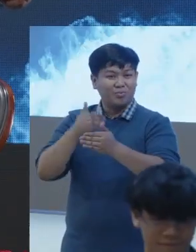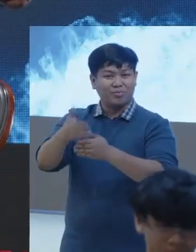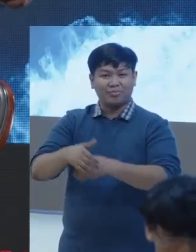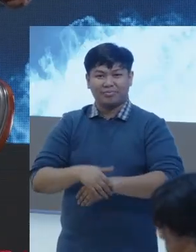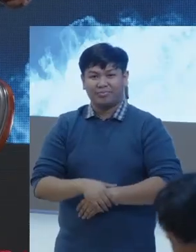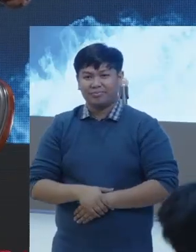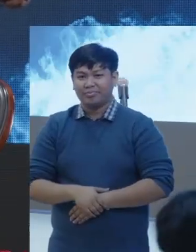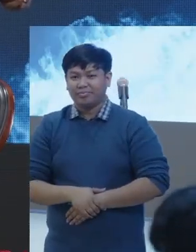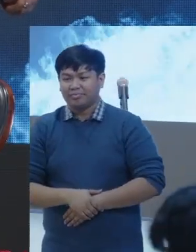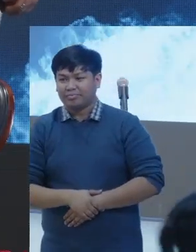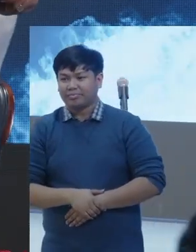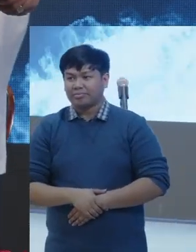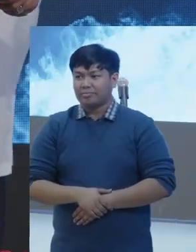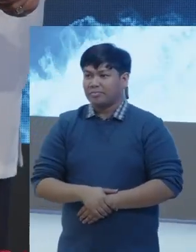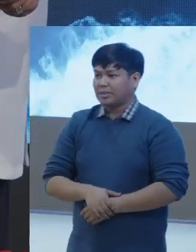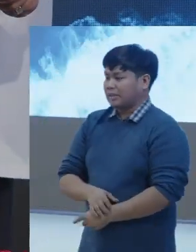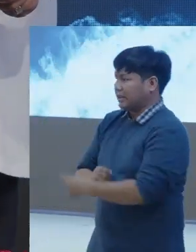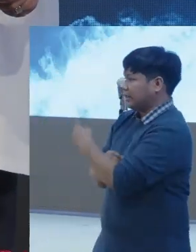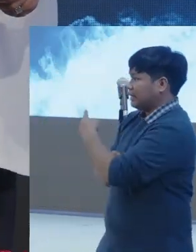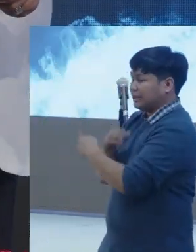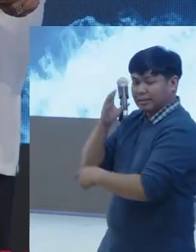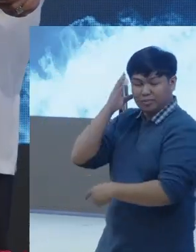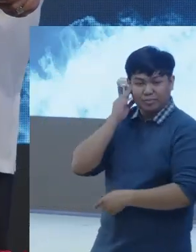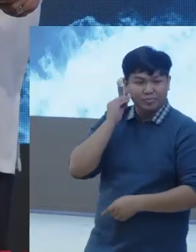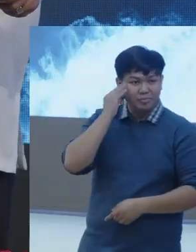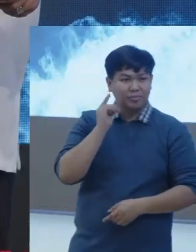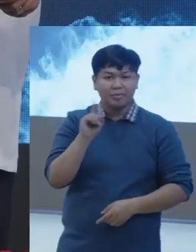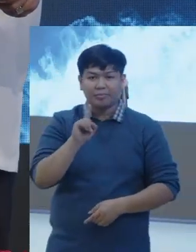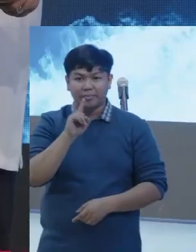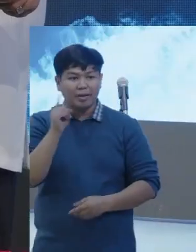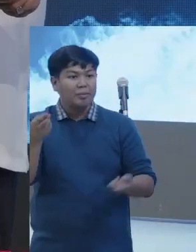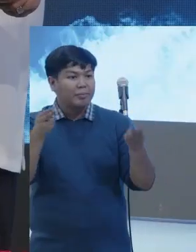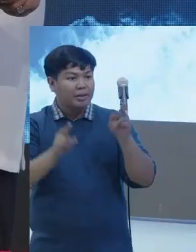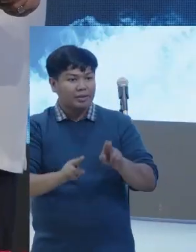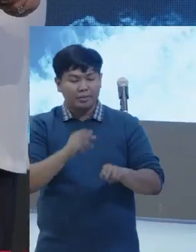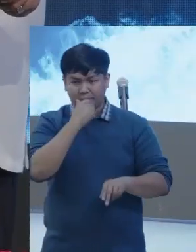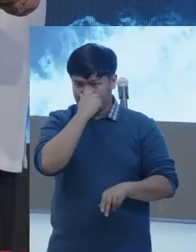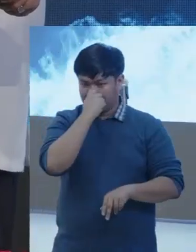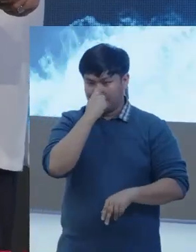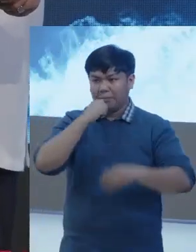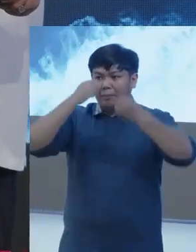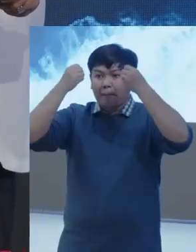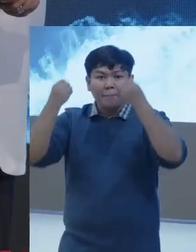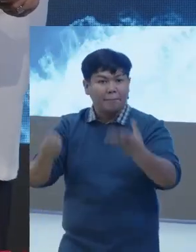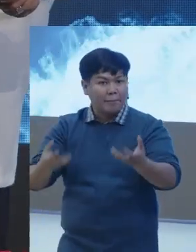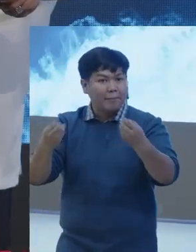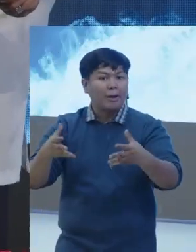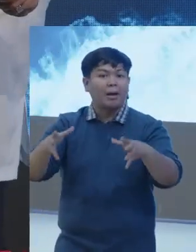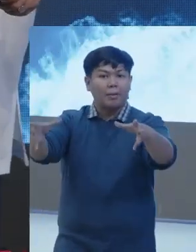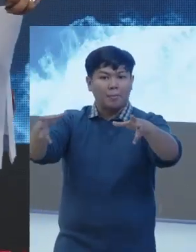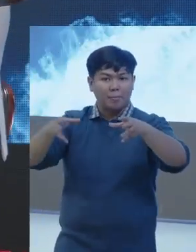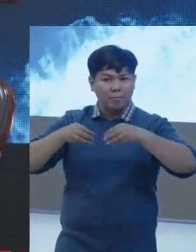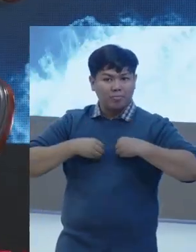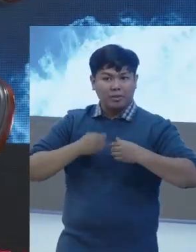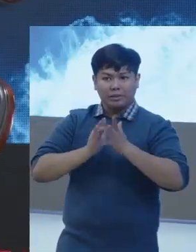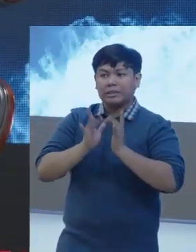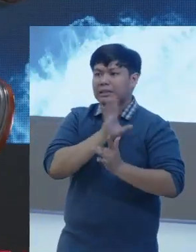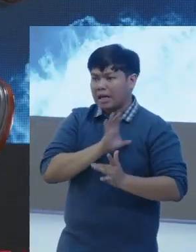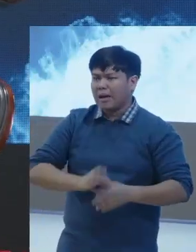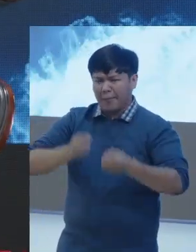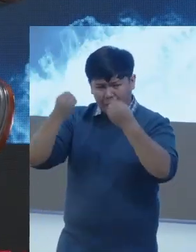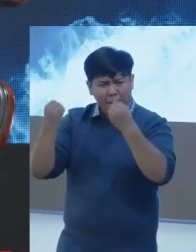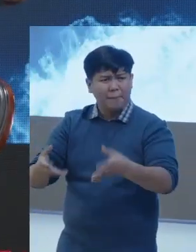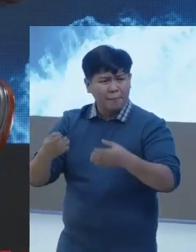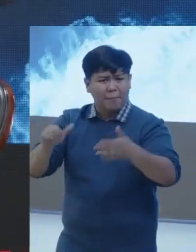Ayon sa aking karanasan, hindi. Marami akong kilala na nag-pray to receive Christ. Marami akong kilala